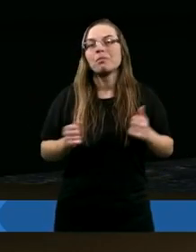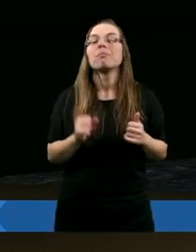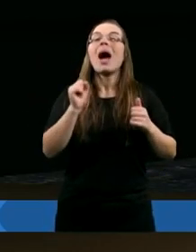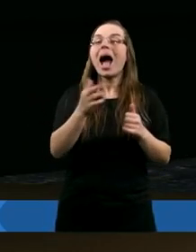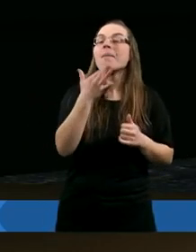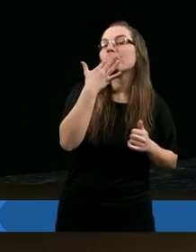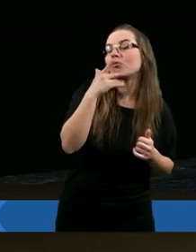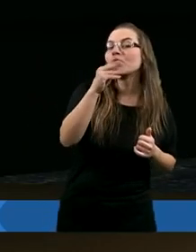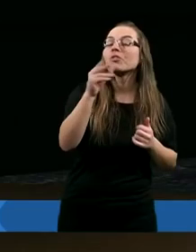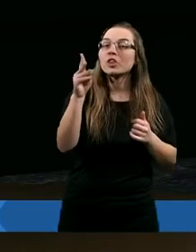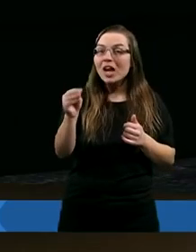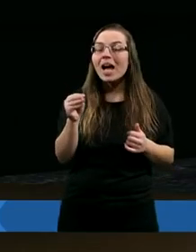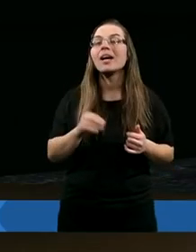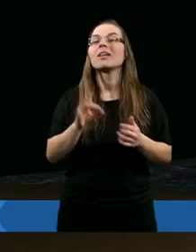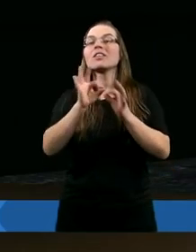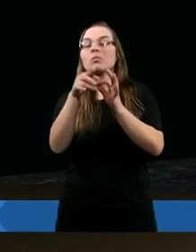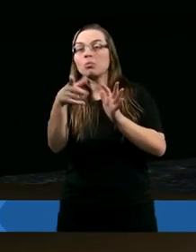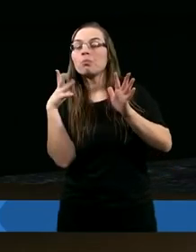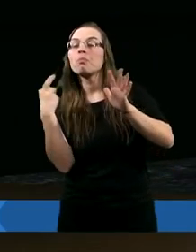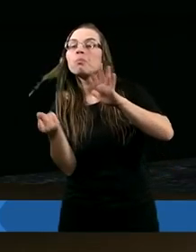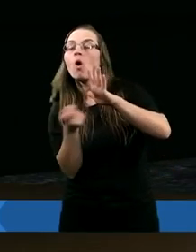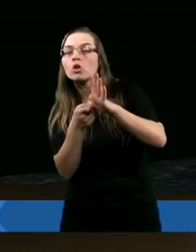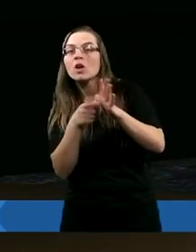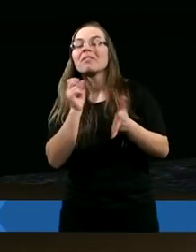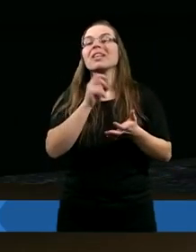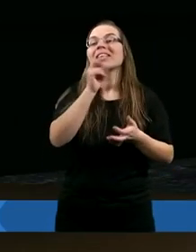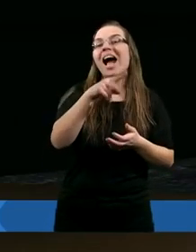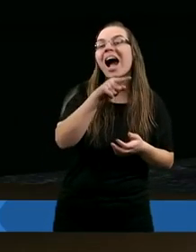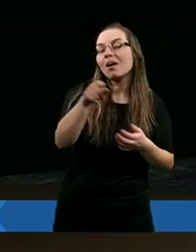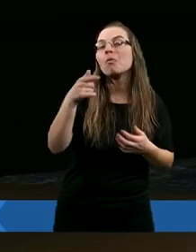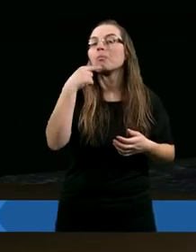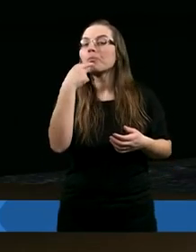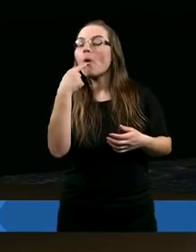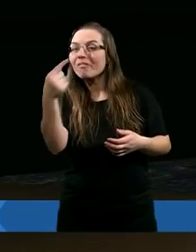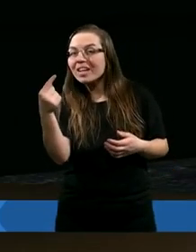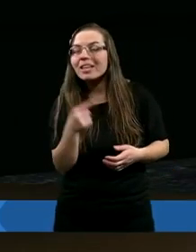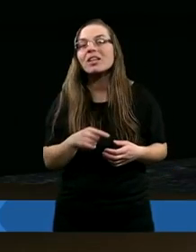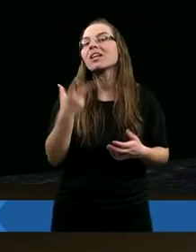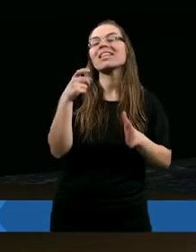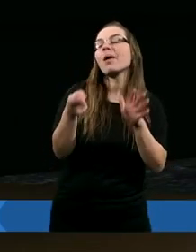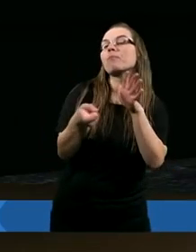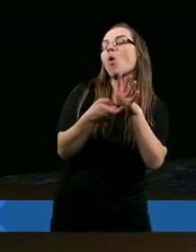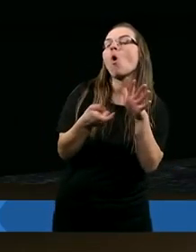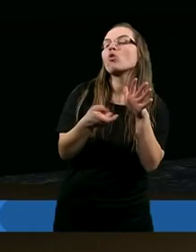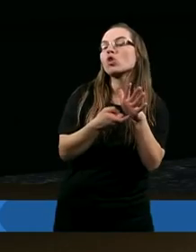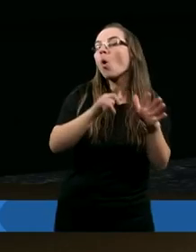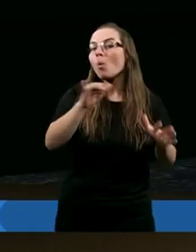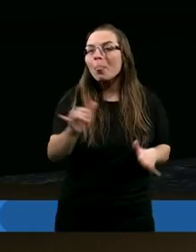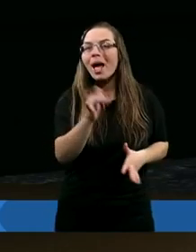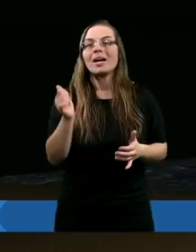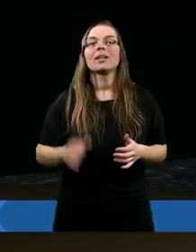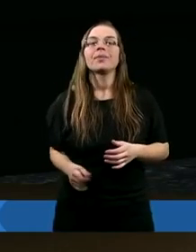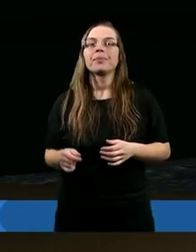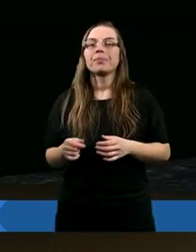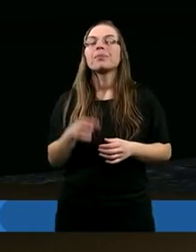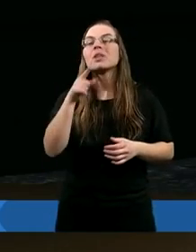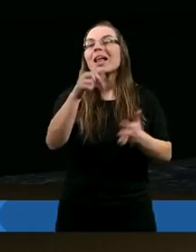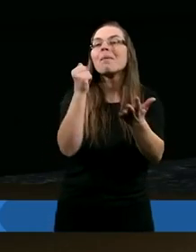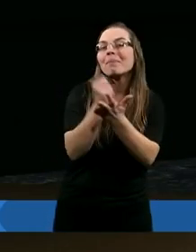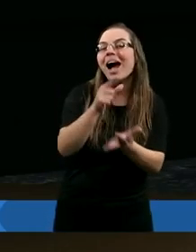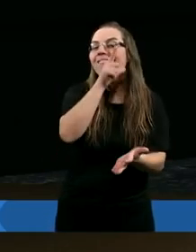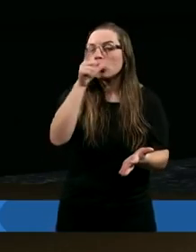mówi, że nie wiedziałby o porządliwości, gdyby zakon nie powiedział, nie pożądaj. Żadne